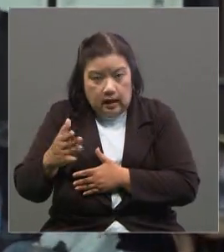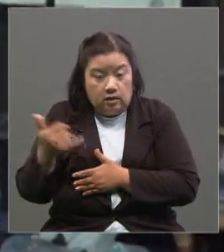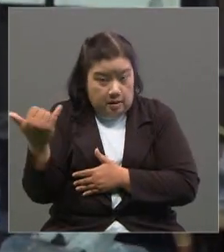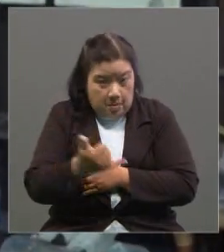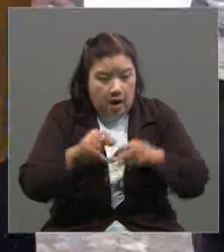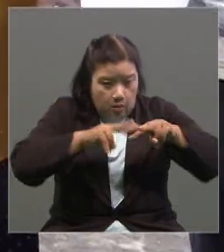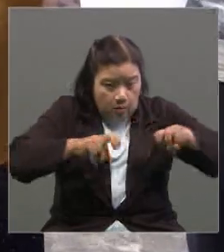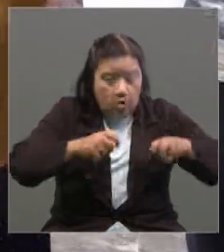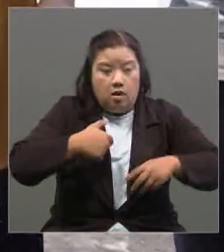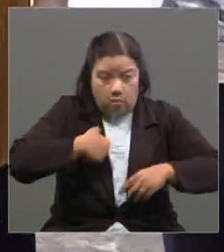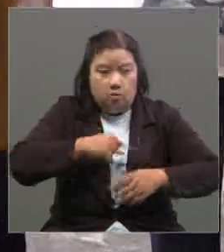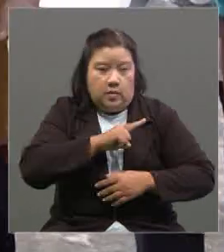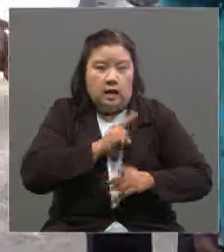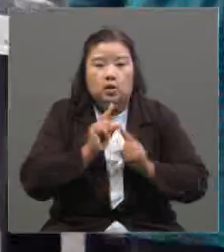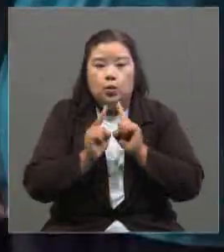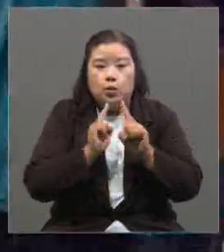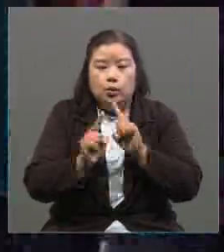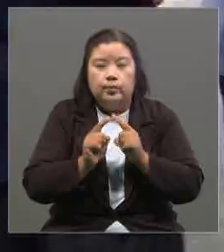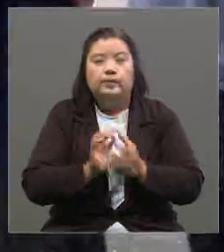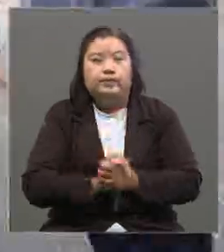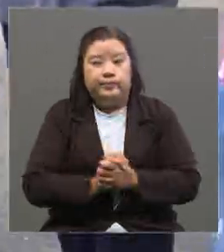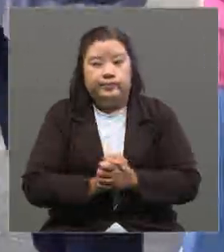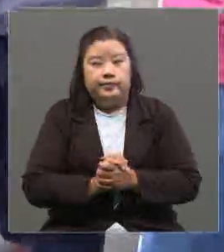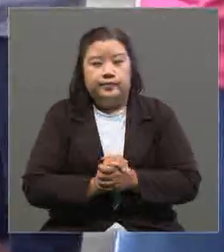ถึงตอนนั้นเจ้าอาวาสพร้อมจะไปชี้แจงเองครับ